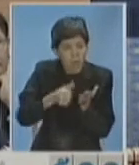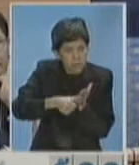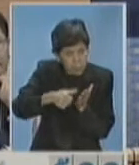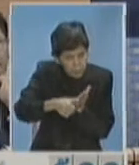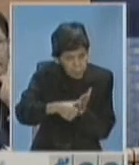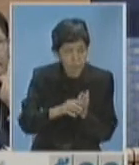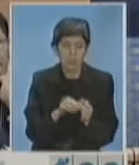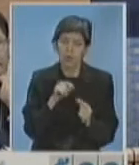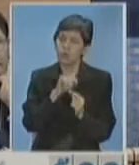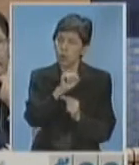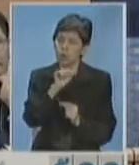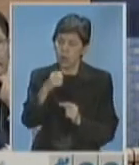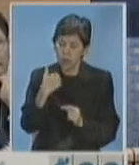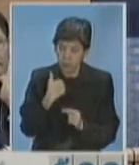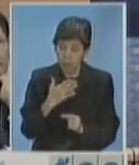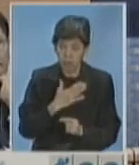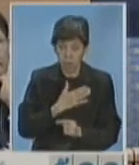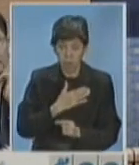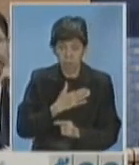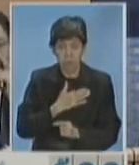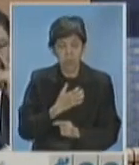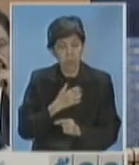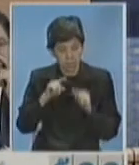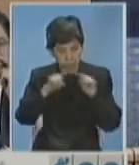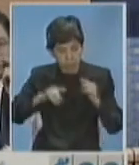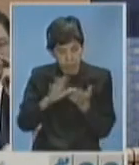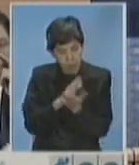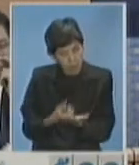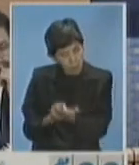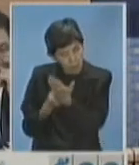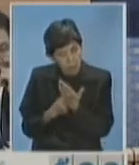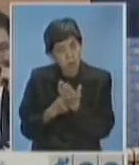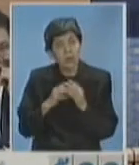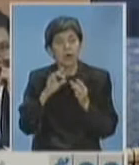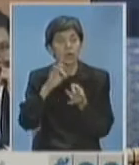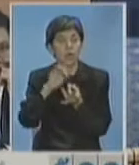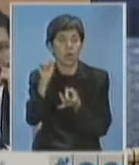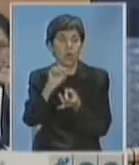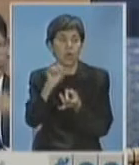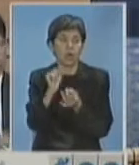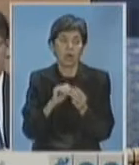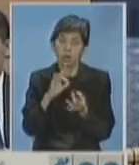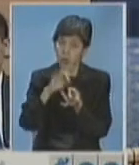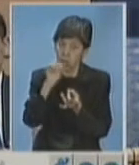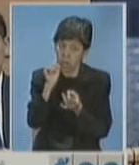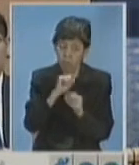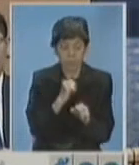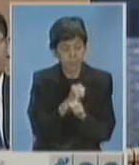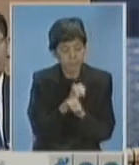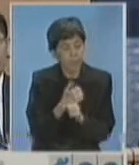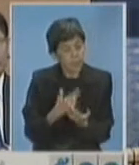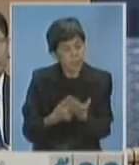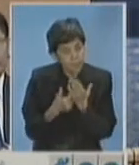หรือแม้แต่ในสภาผู้แทนราษฎรผมได้ของเอกสารไปที่จังหวัดสุโขทัยจังหวัดสุโขทัยก็ยังไม่ส่งเอกส